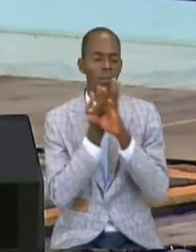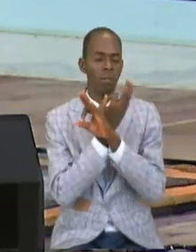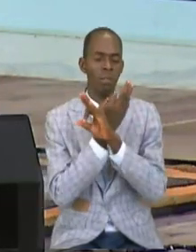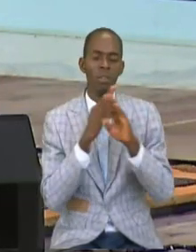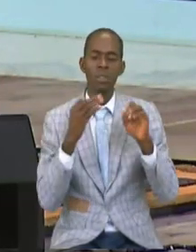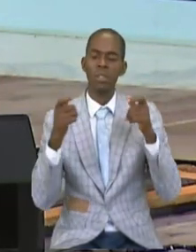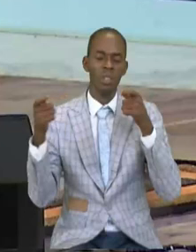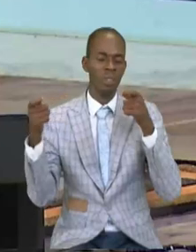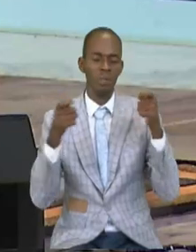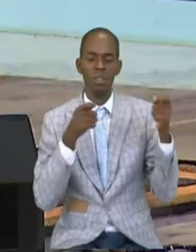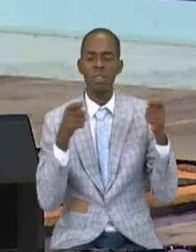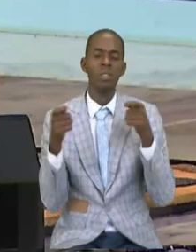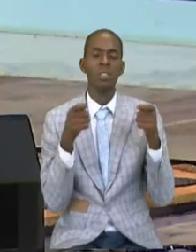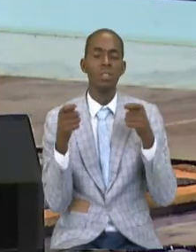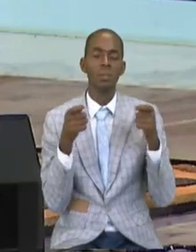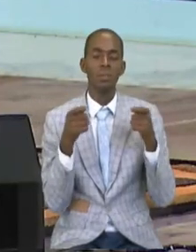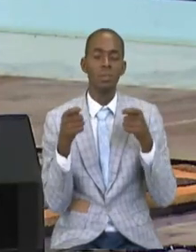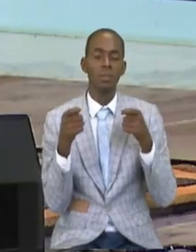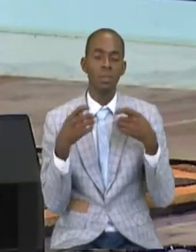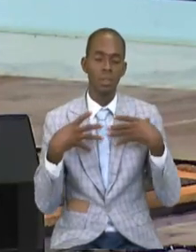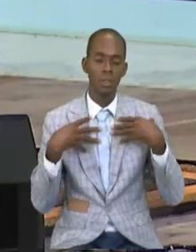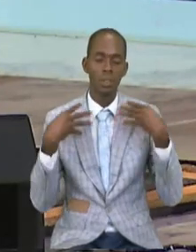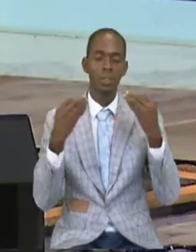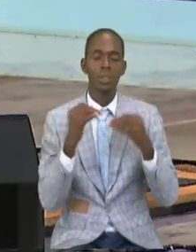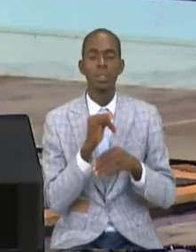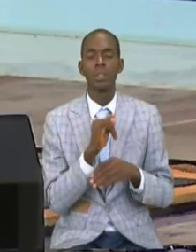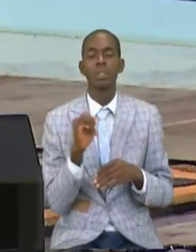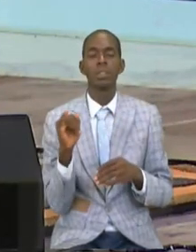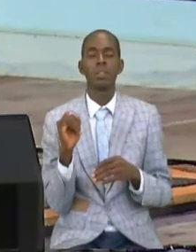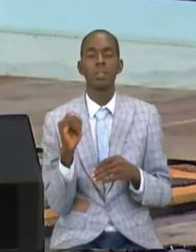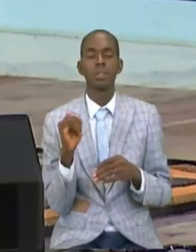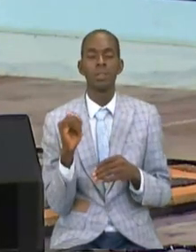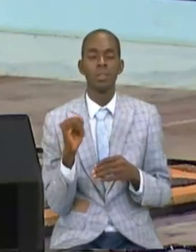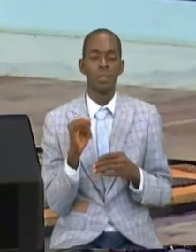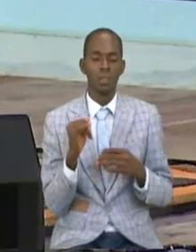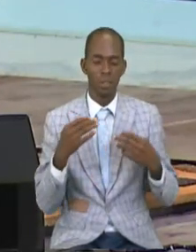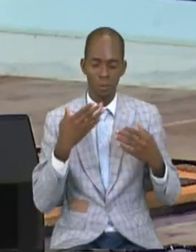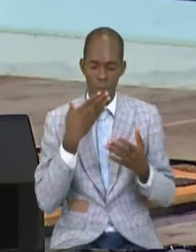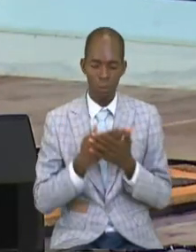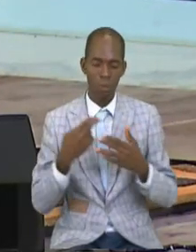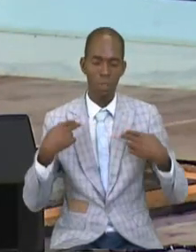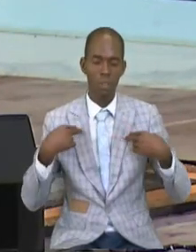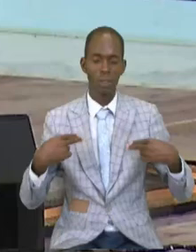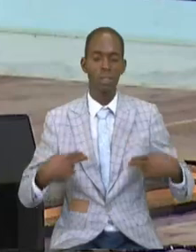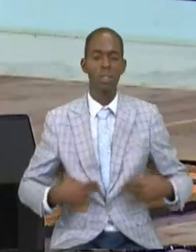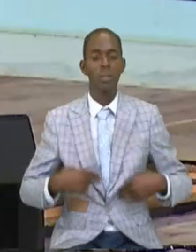l'émancipation, la domination, la guérison, la santé